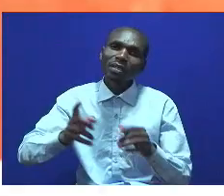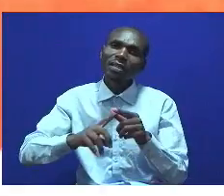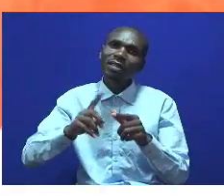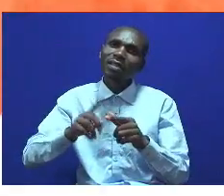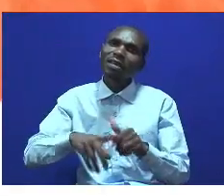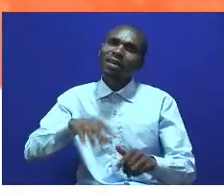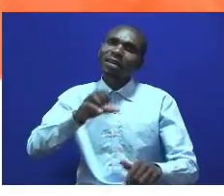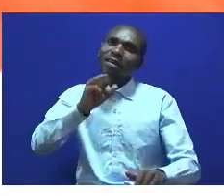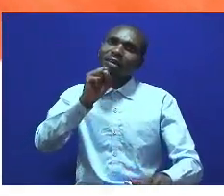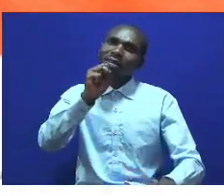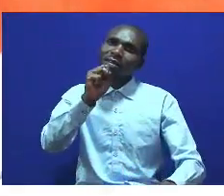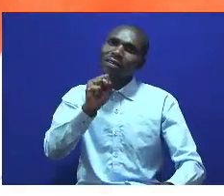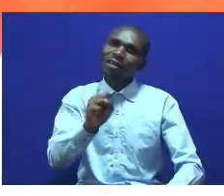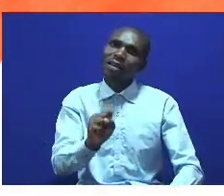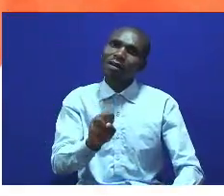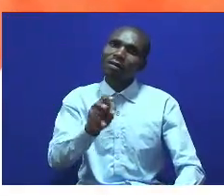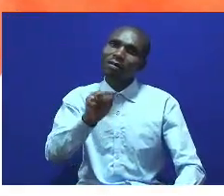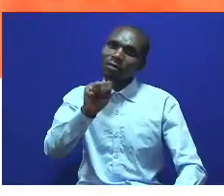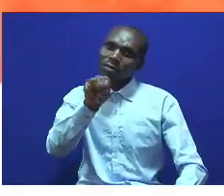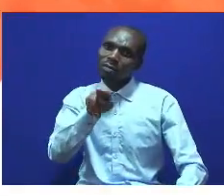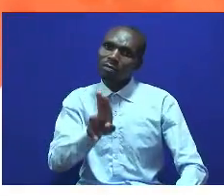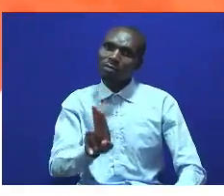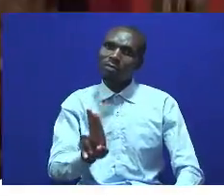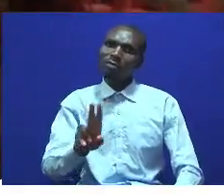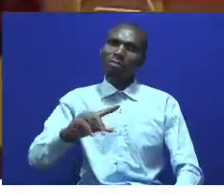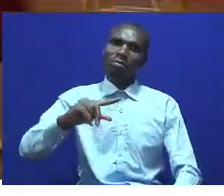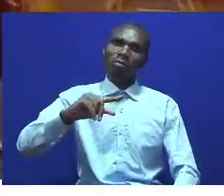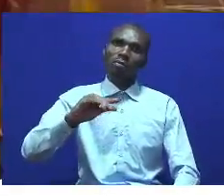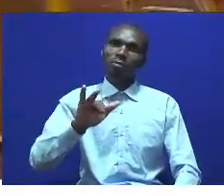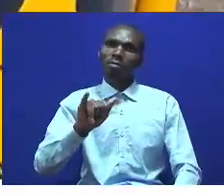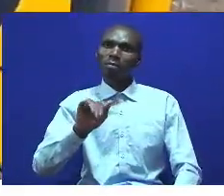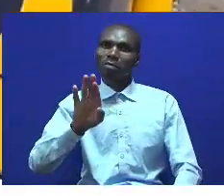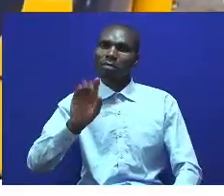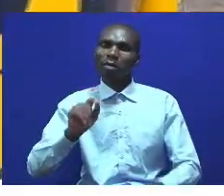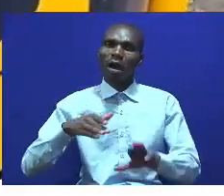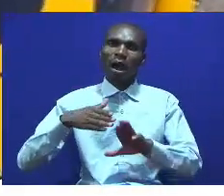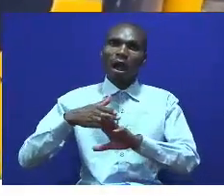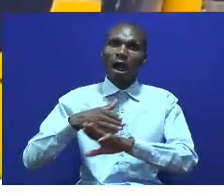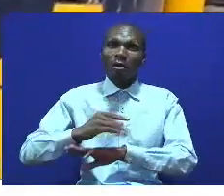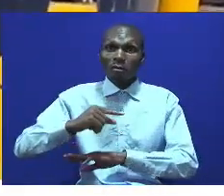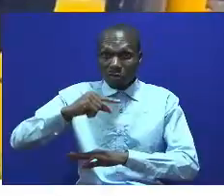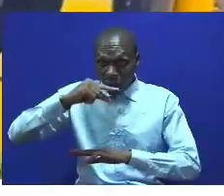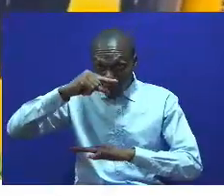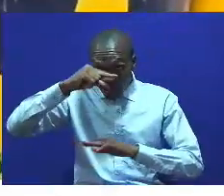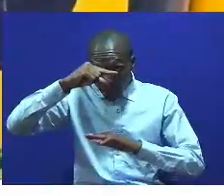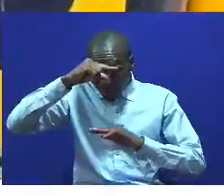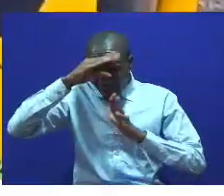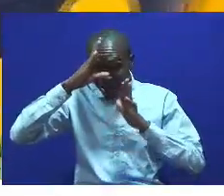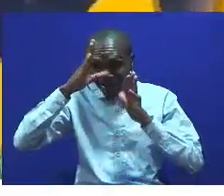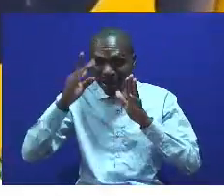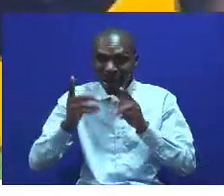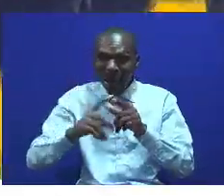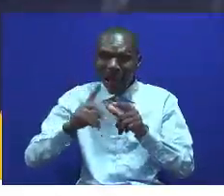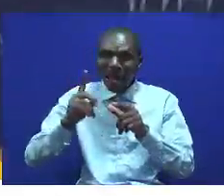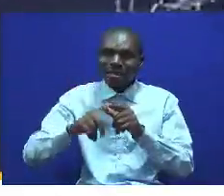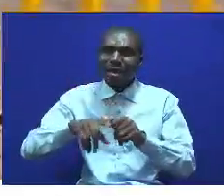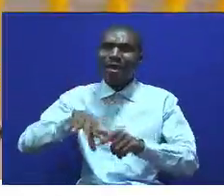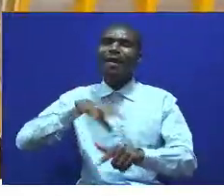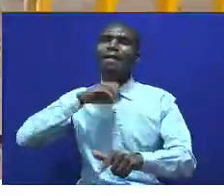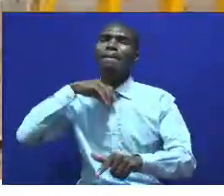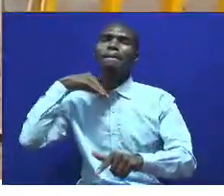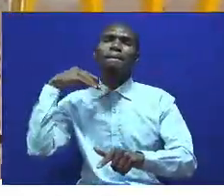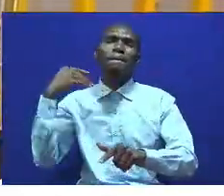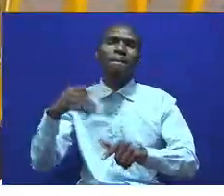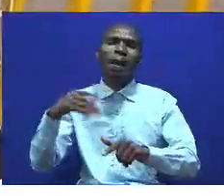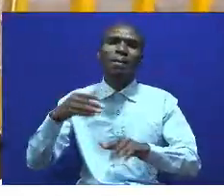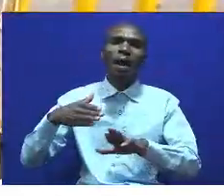South Mugrango chingaki omugavana we kaunti ya Kisi Simba Arati haba kago saganwa asomo igabu kwena